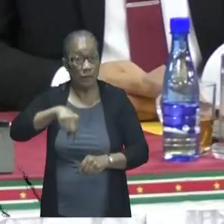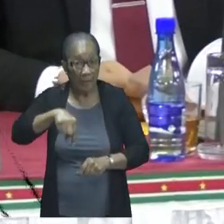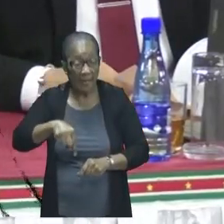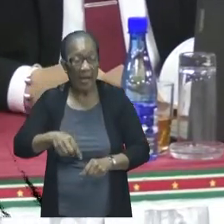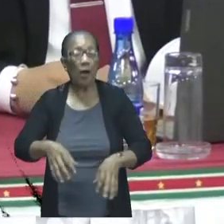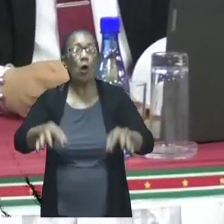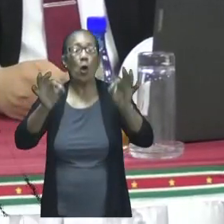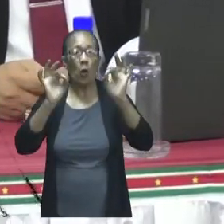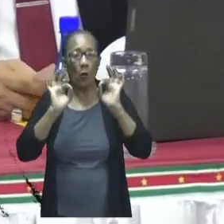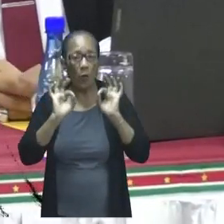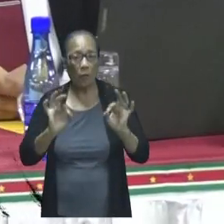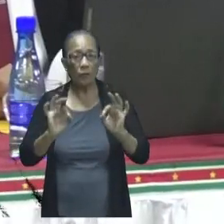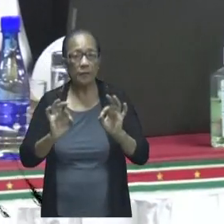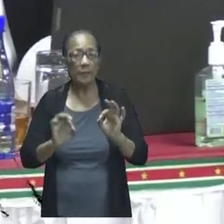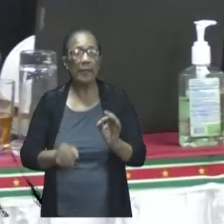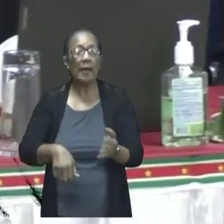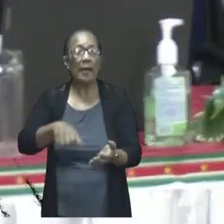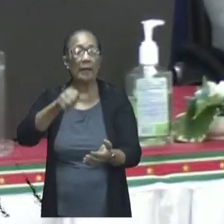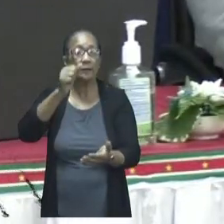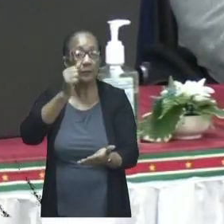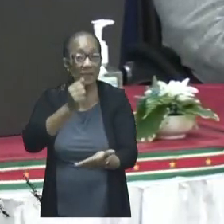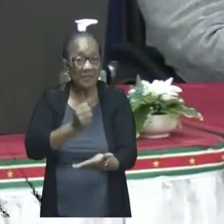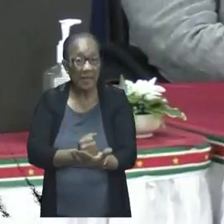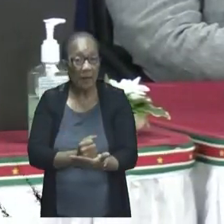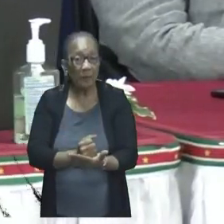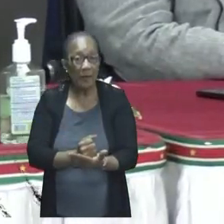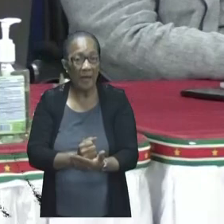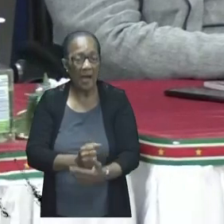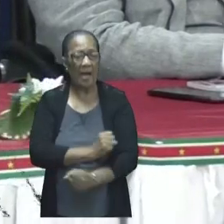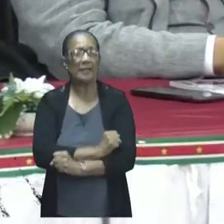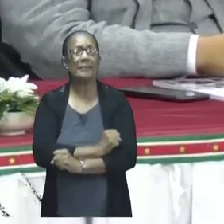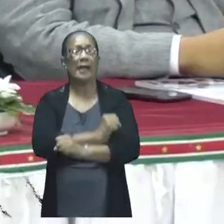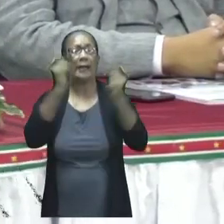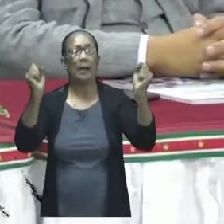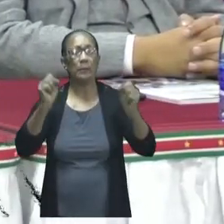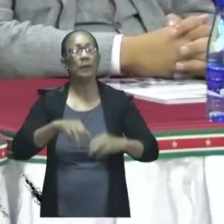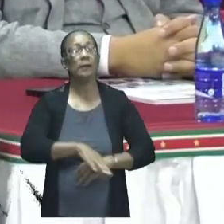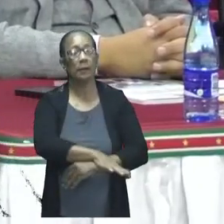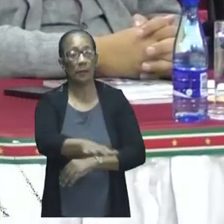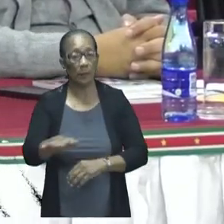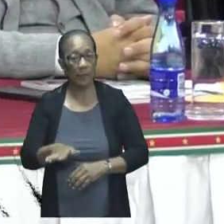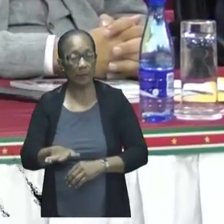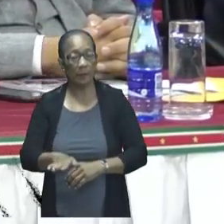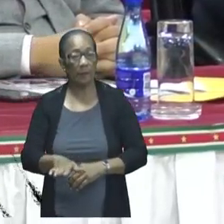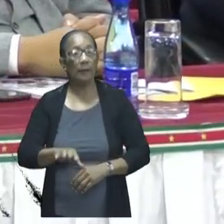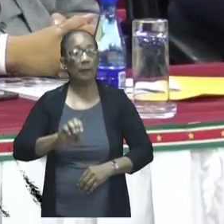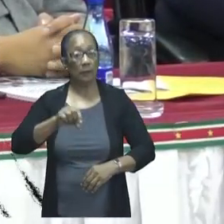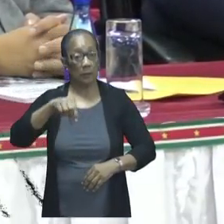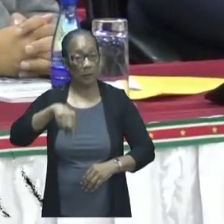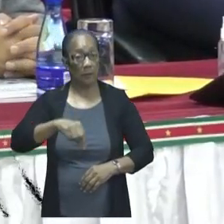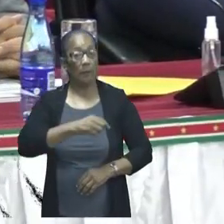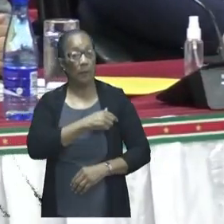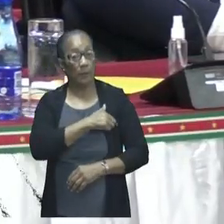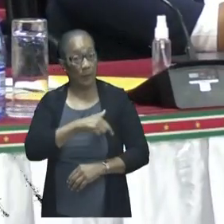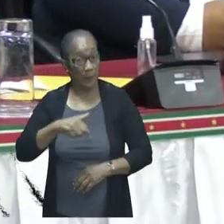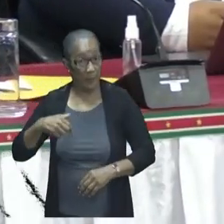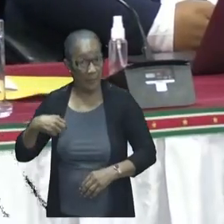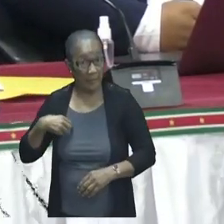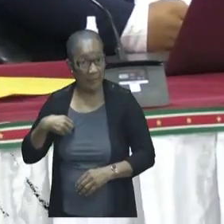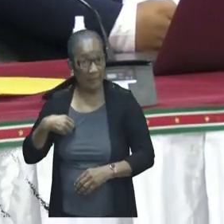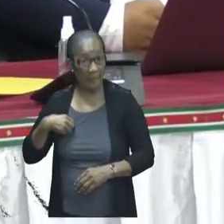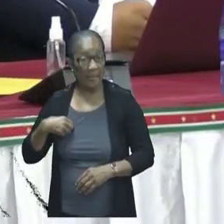gaan bestempelen als ramp gebied en daarvoor gaan straks de president het presidentiële